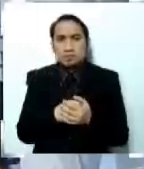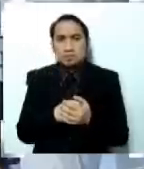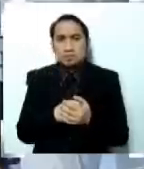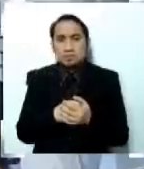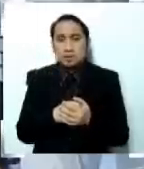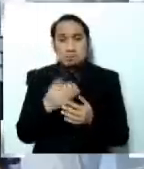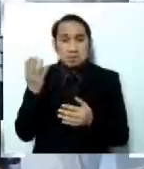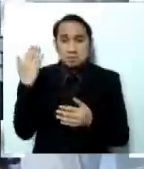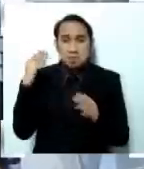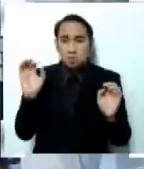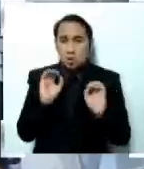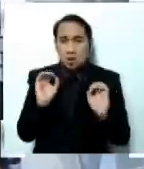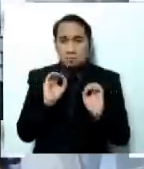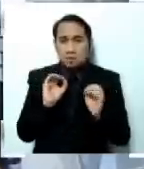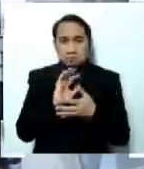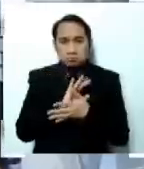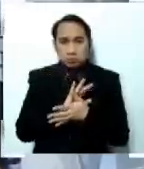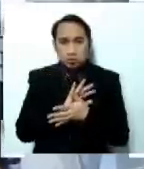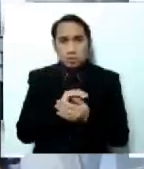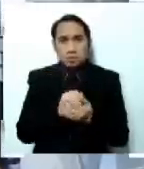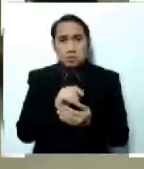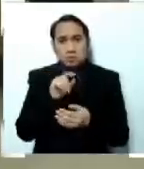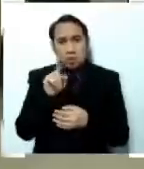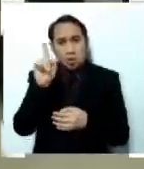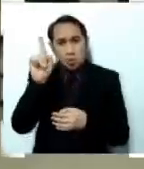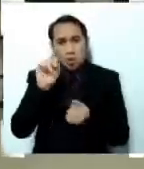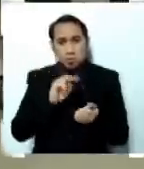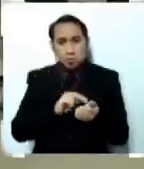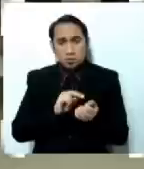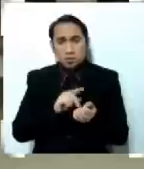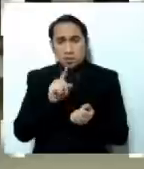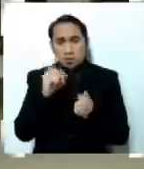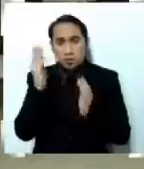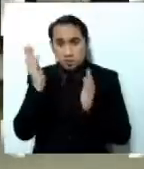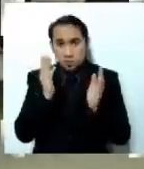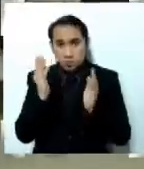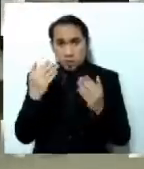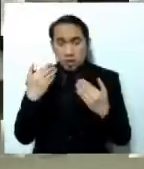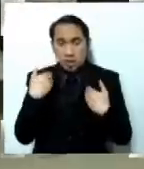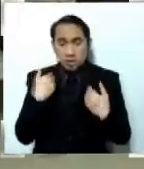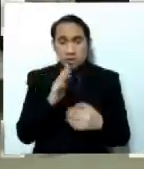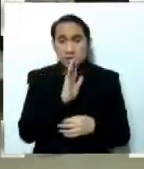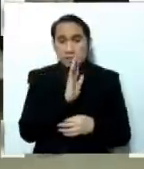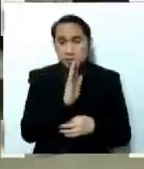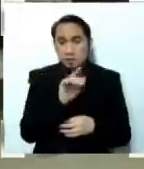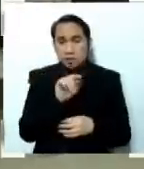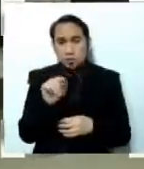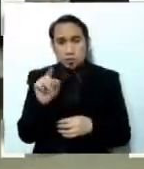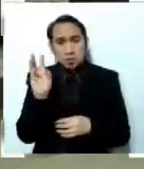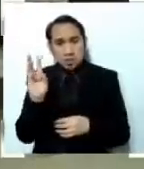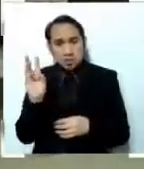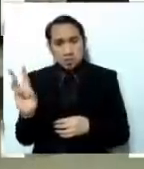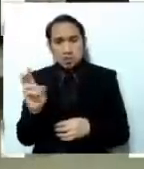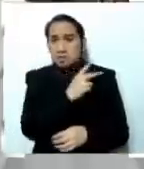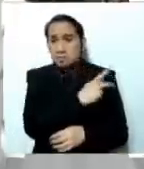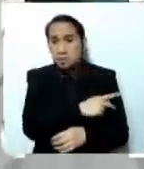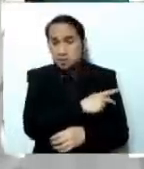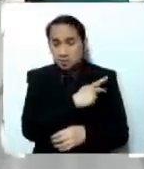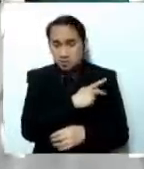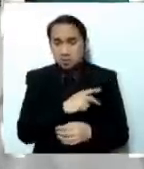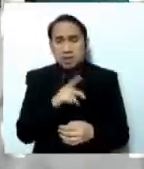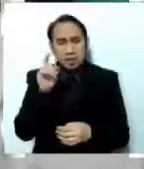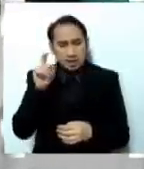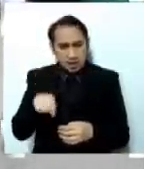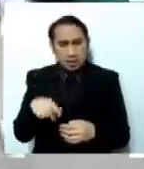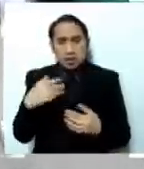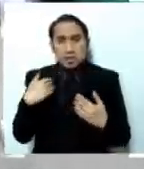COVID, isang nurse ang nagseserbisyo sa isang ward na may 50 to 60 na mga pasyente. Dapat sana isang